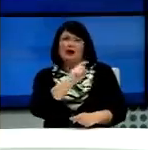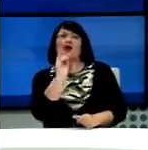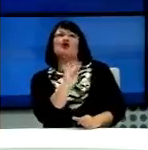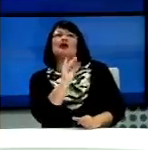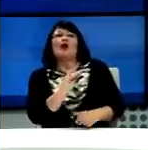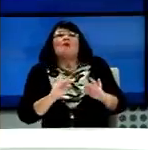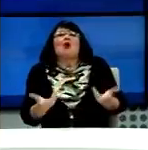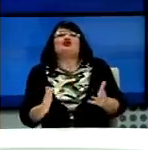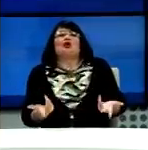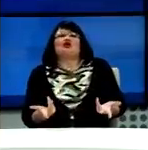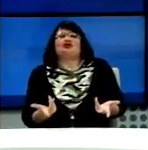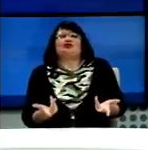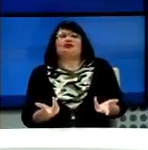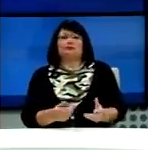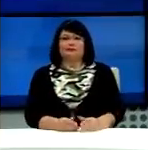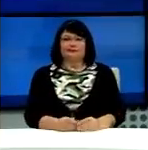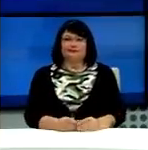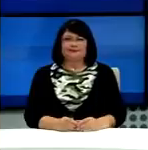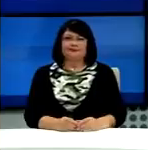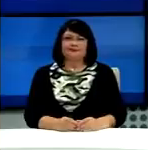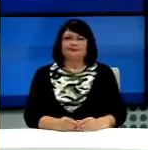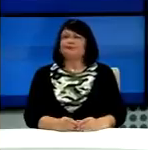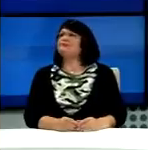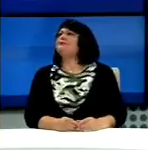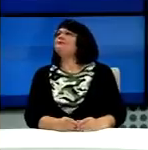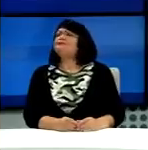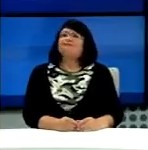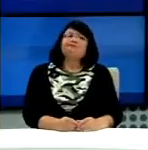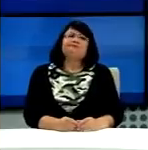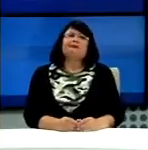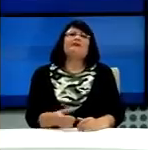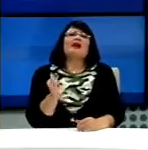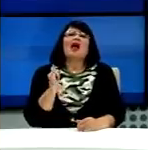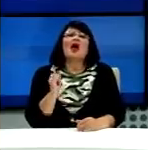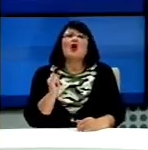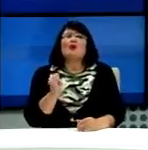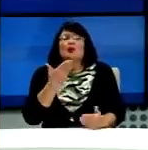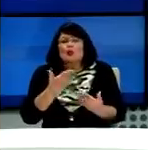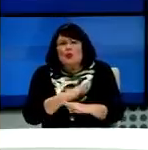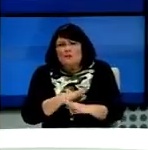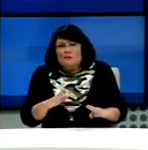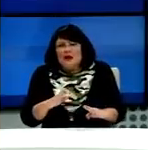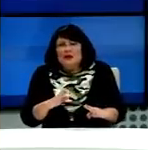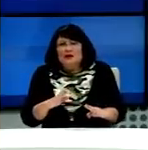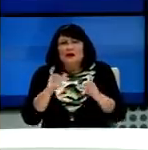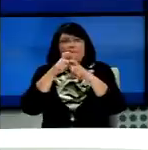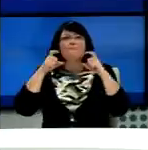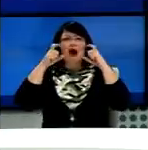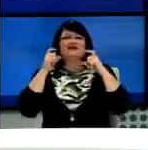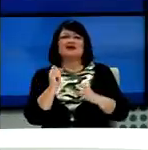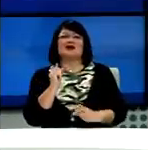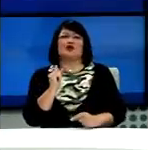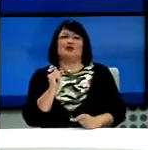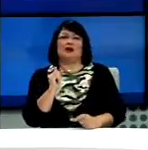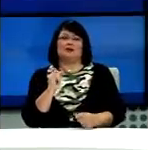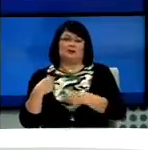αυτό? Ακόμη δεν έχουν ολοκληρωθεί διαδικασίες για την προμήθεια μασκών για